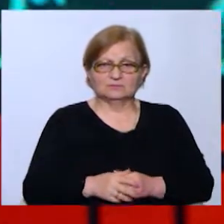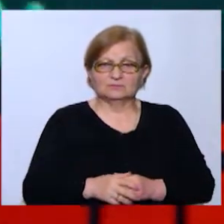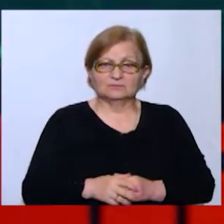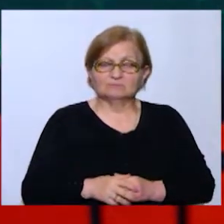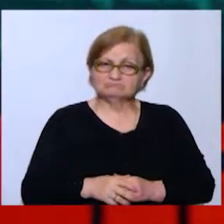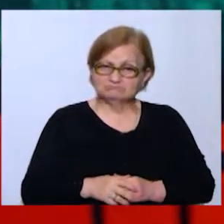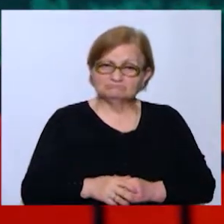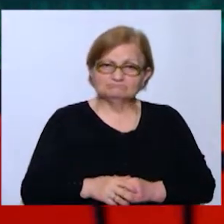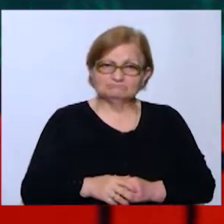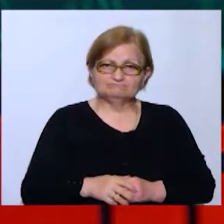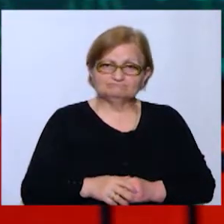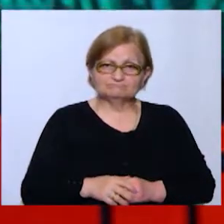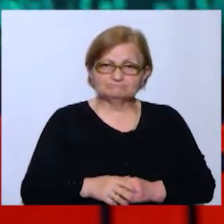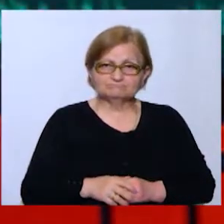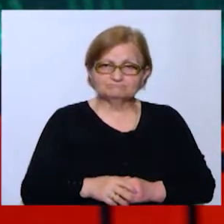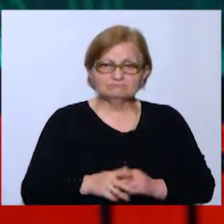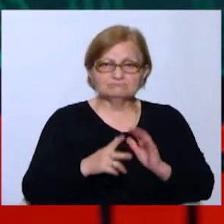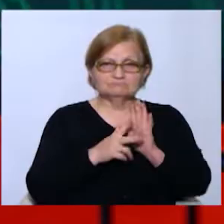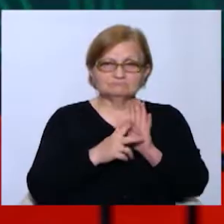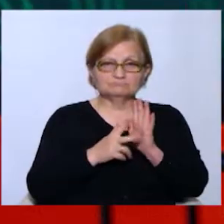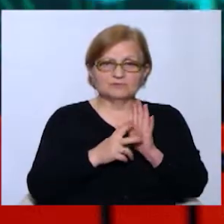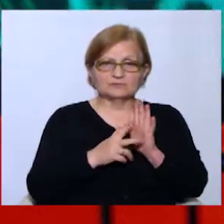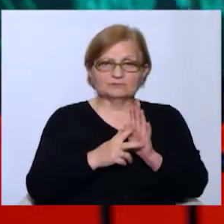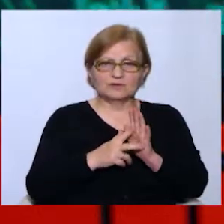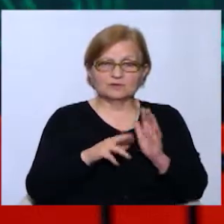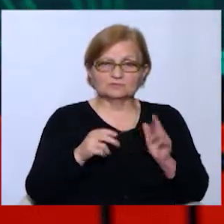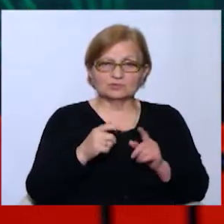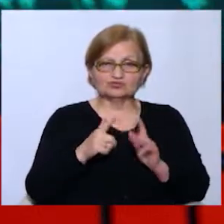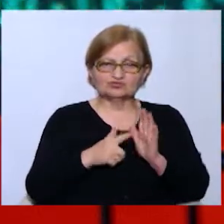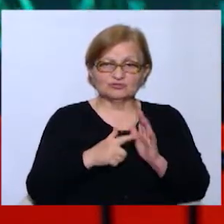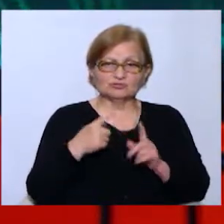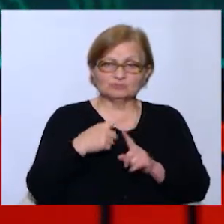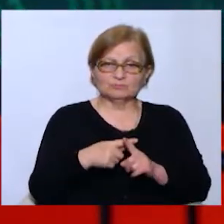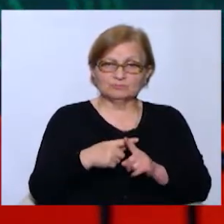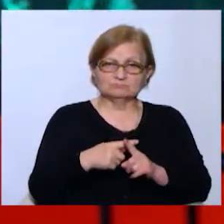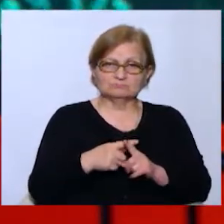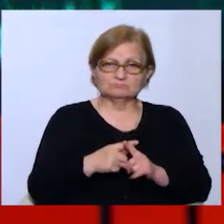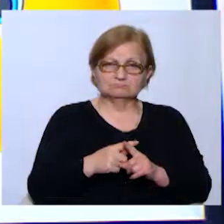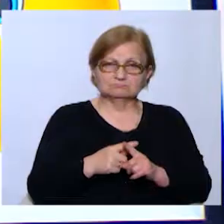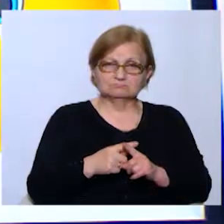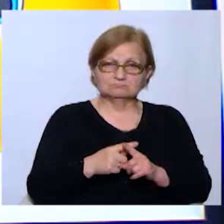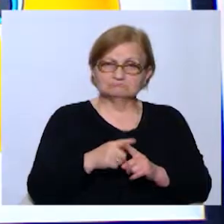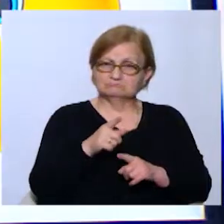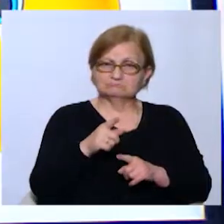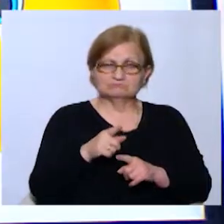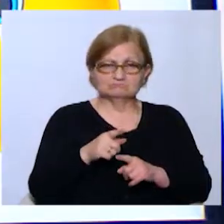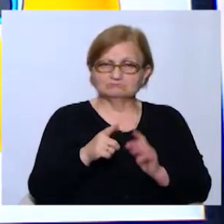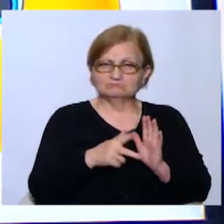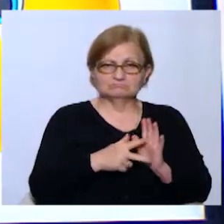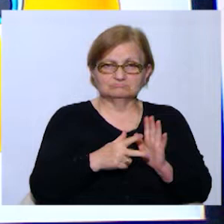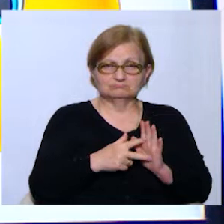ოო, აქ 8 და 7 უნდა მიუმატოთ ერთმანეთს. აქ